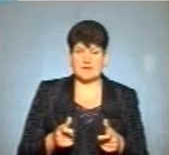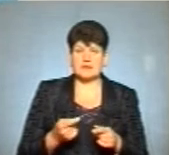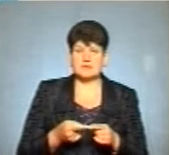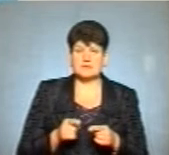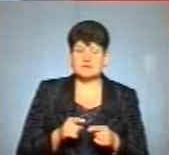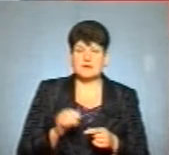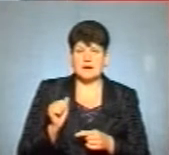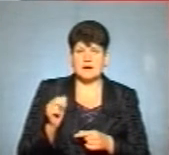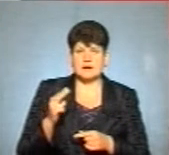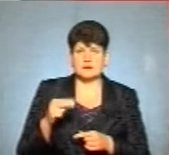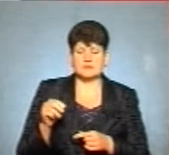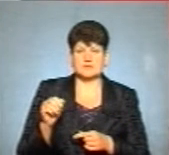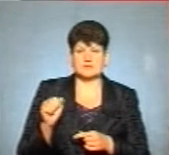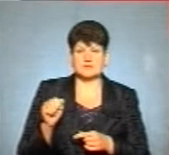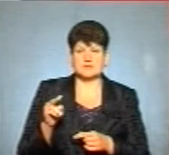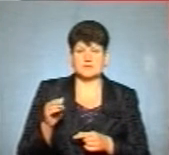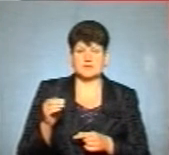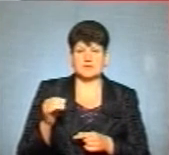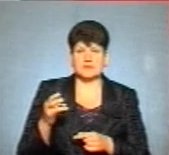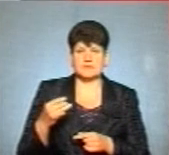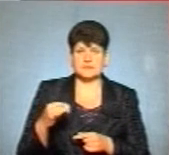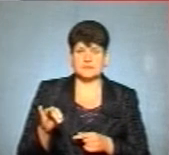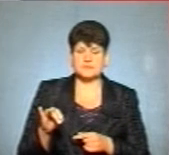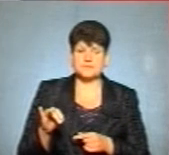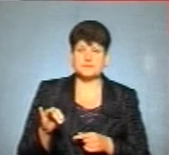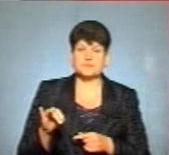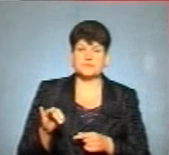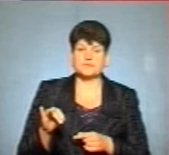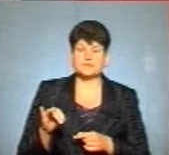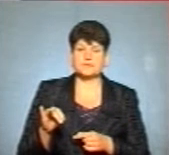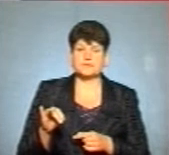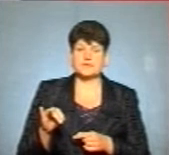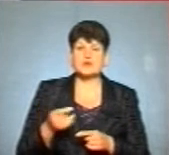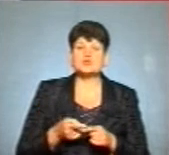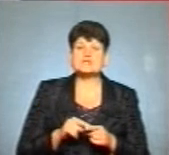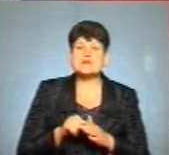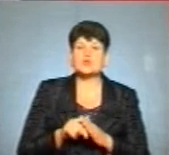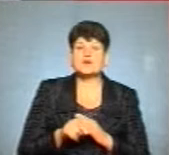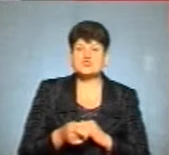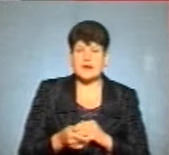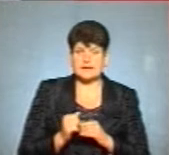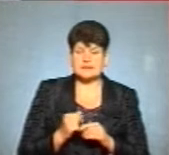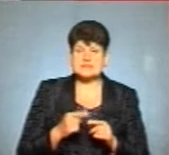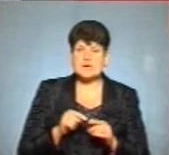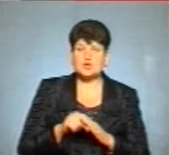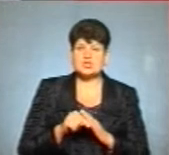званого карантину адаптованого. Що це означає? Це означає, що